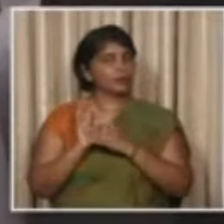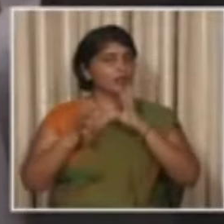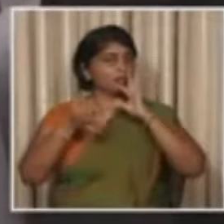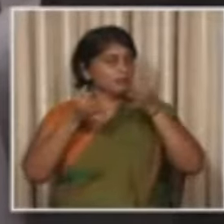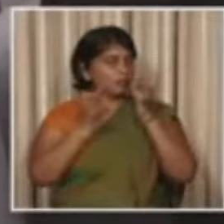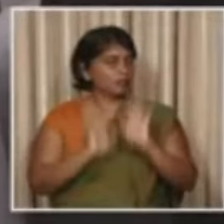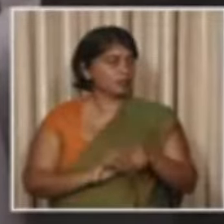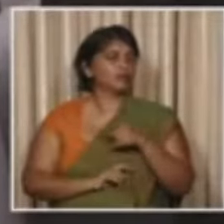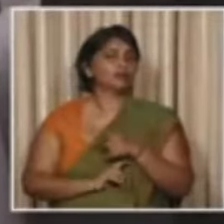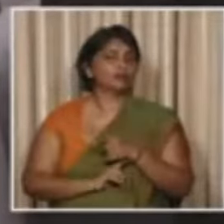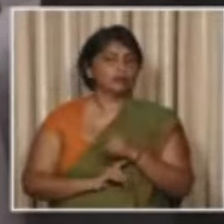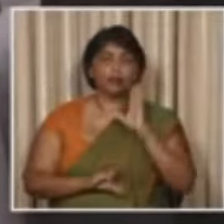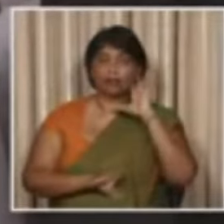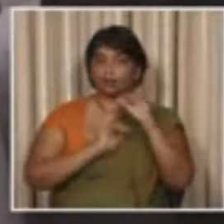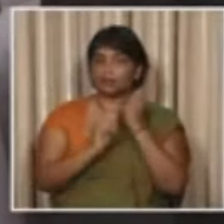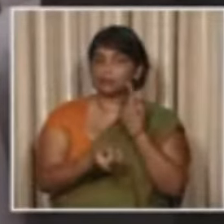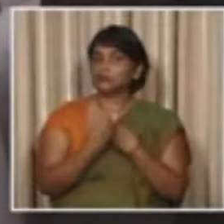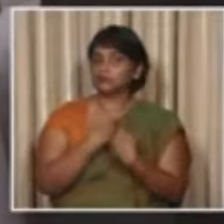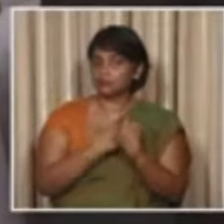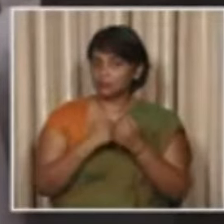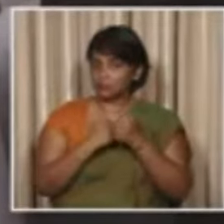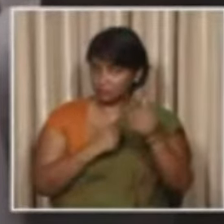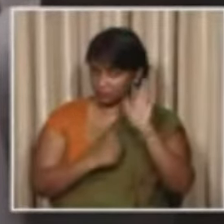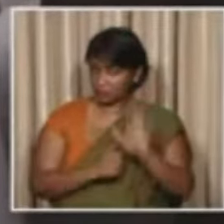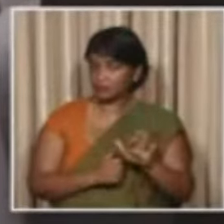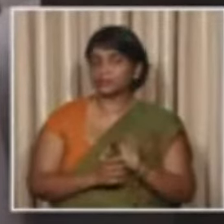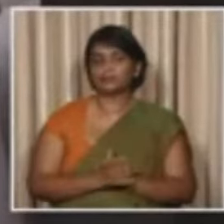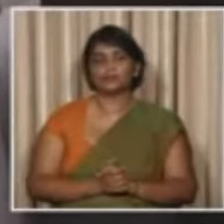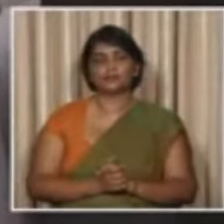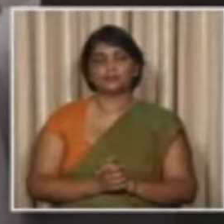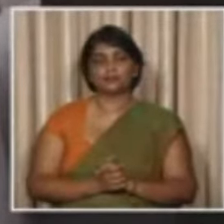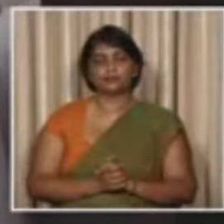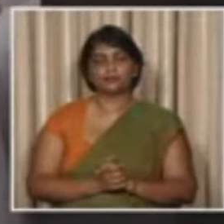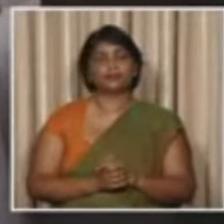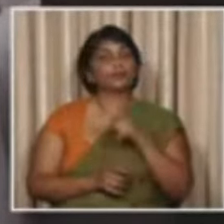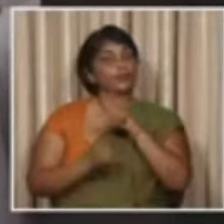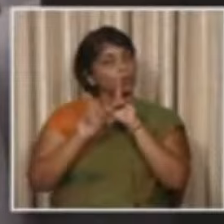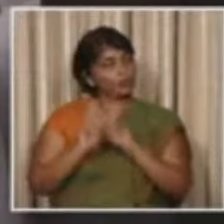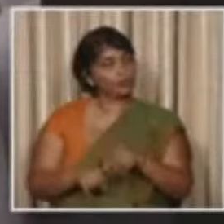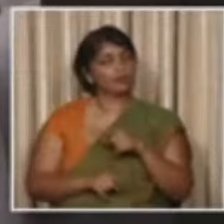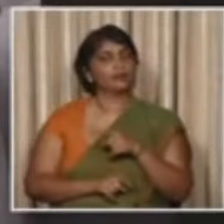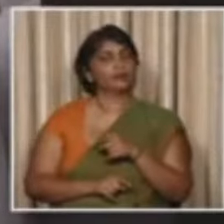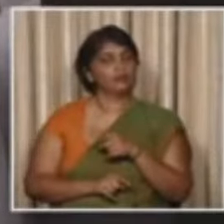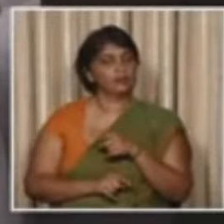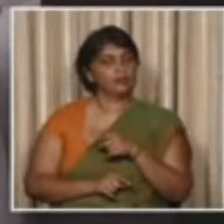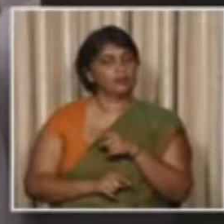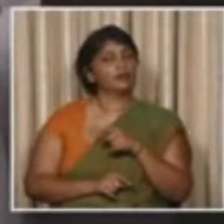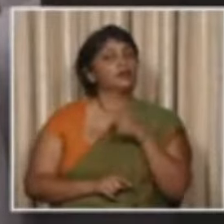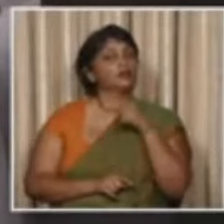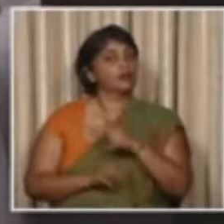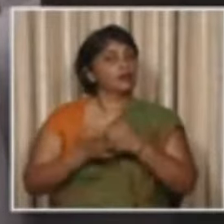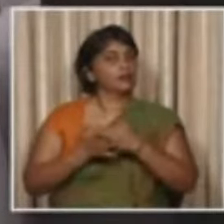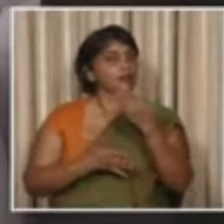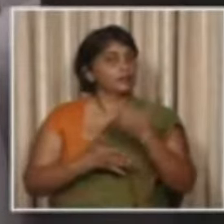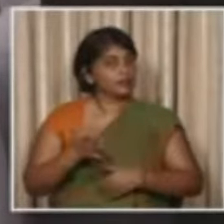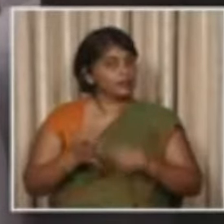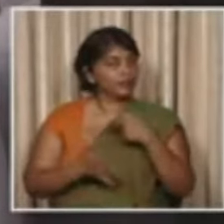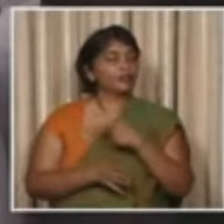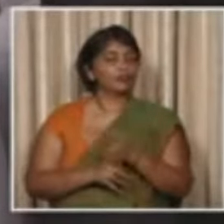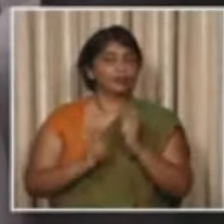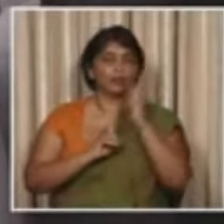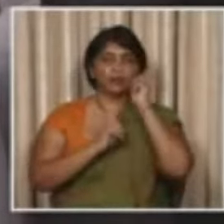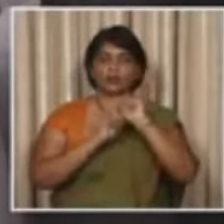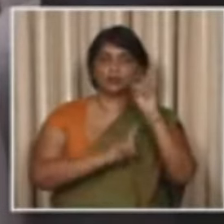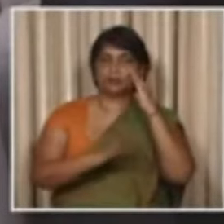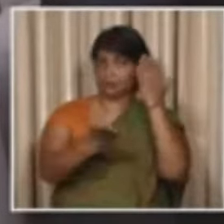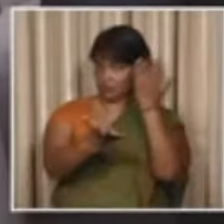විද්‍යාත්මක දත්ත විශ්ලේෂණයක් සිදු කර තිබේ. එසේනම් එම වාර්තාව මෙම සභාවට